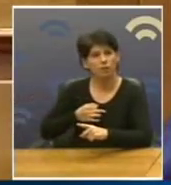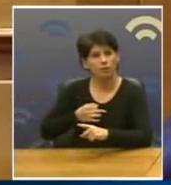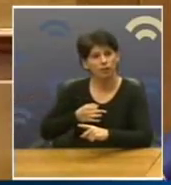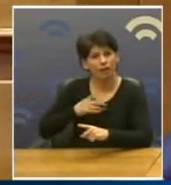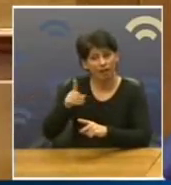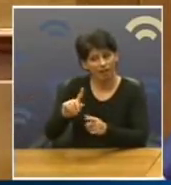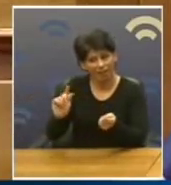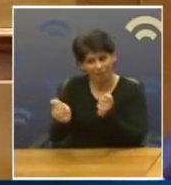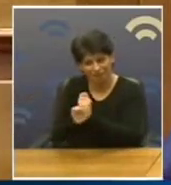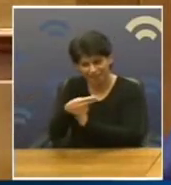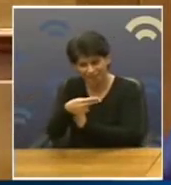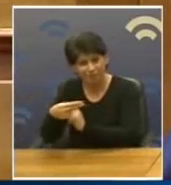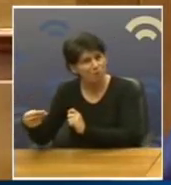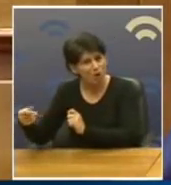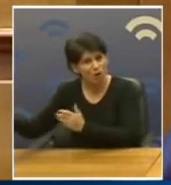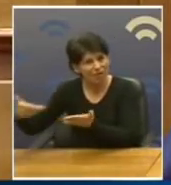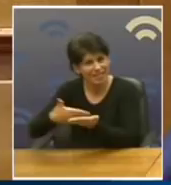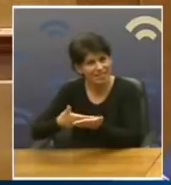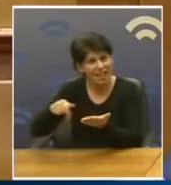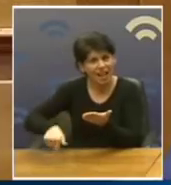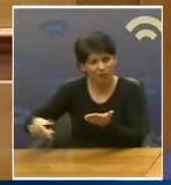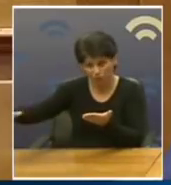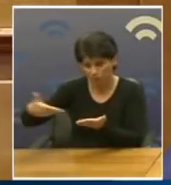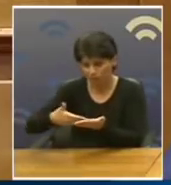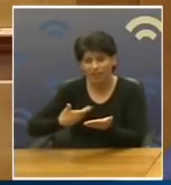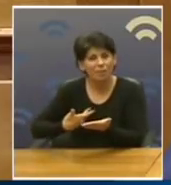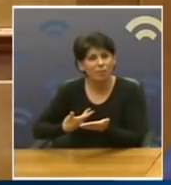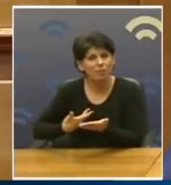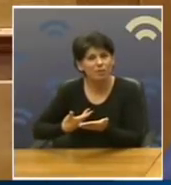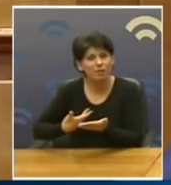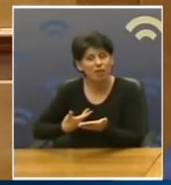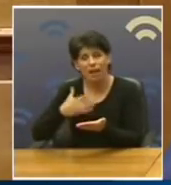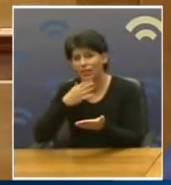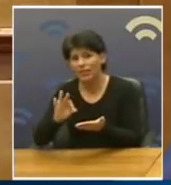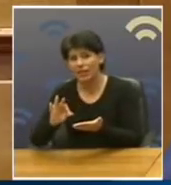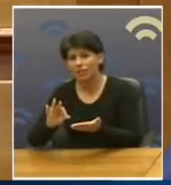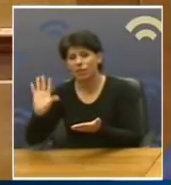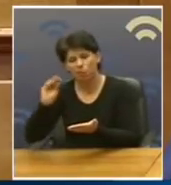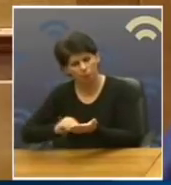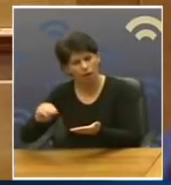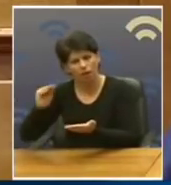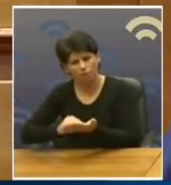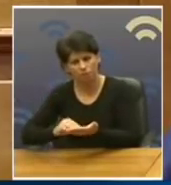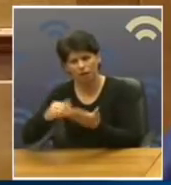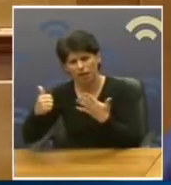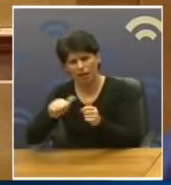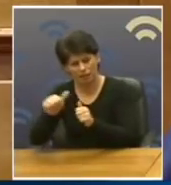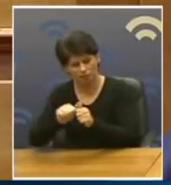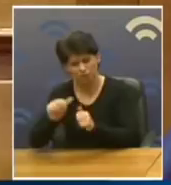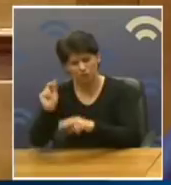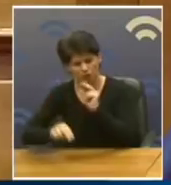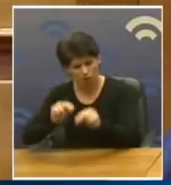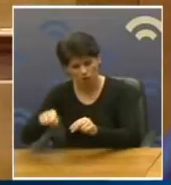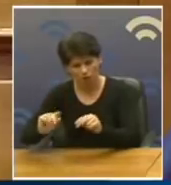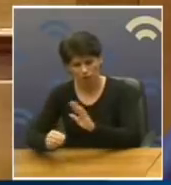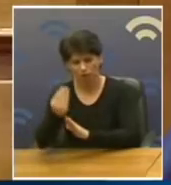Παραλλαγή αυτής της πρότασης είναι αυτό το οποίο φέραμε εμείς. Δηλαδή αλλεπάλληλες ψηφοφορίες επί ένα εξάμηνο